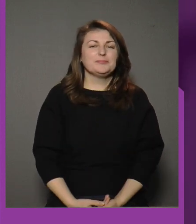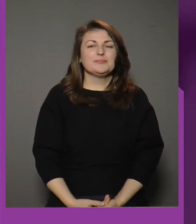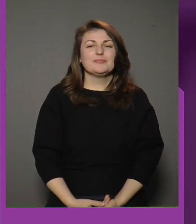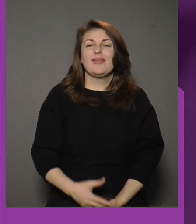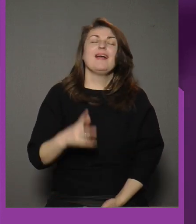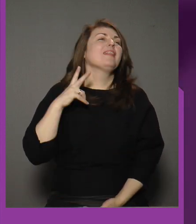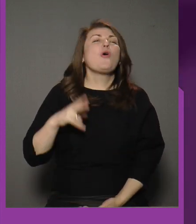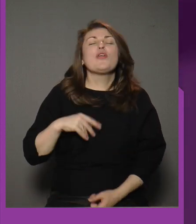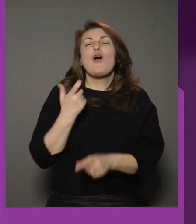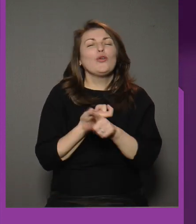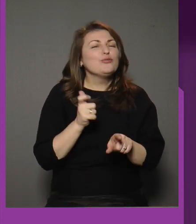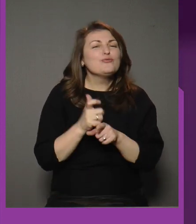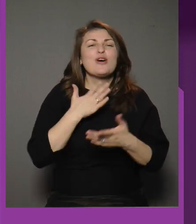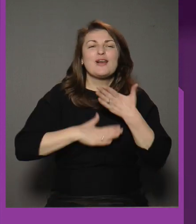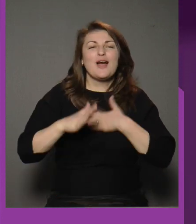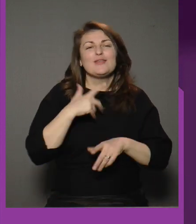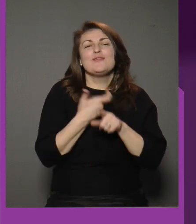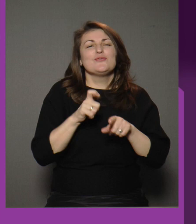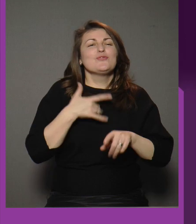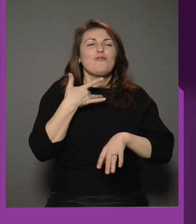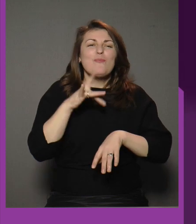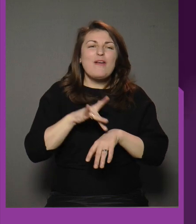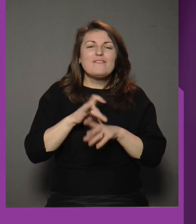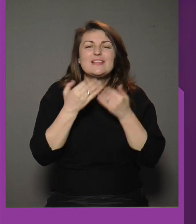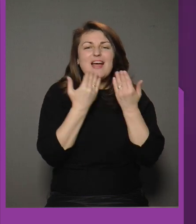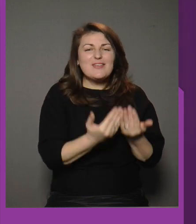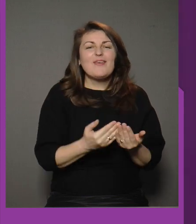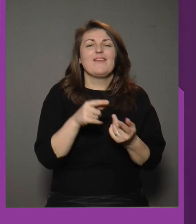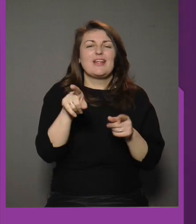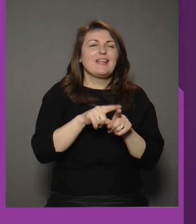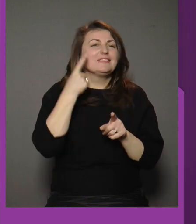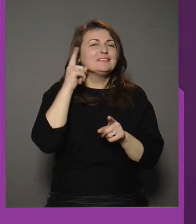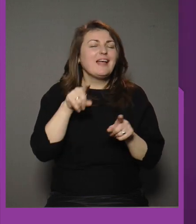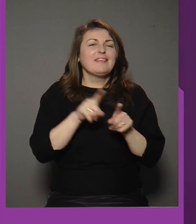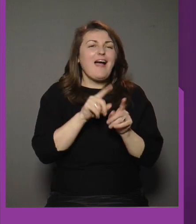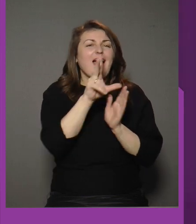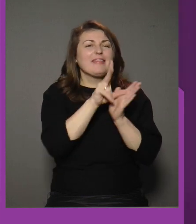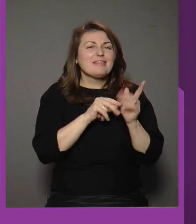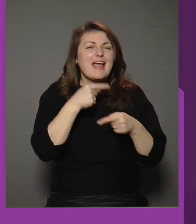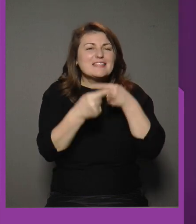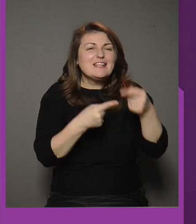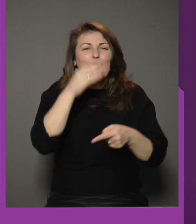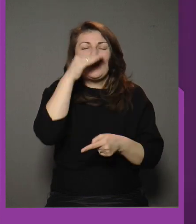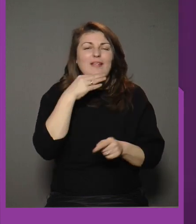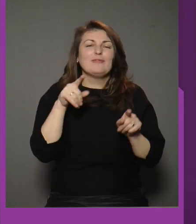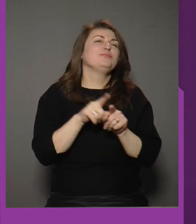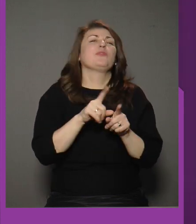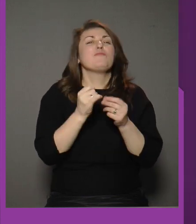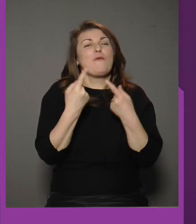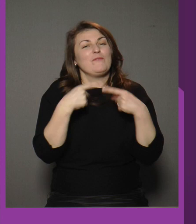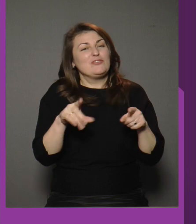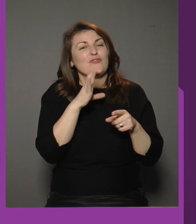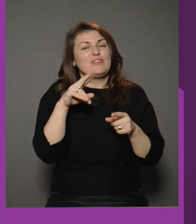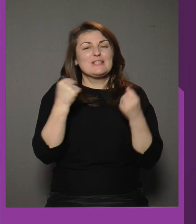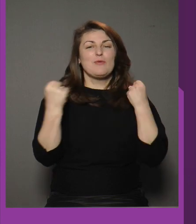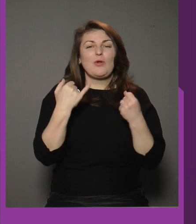Донька дуже радіє, дуже вболіває за нього, вона, так знаєте, наслідує тата, дещо, правда, в іншому виді спорту,